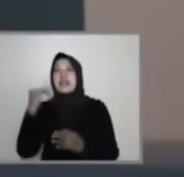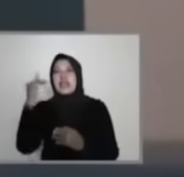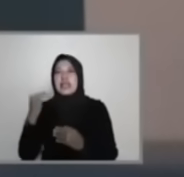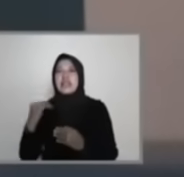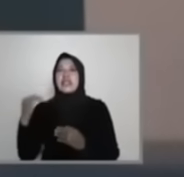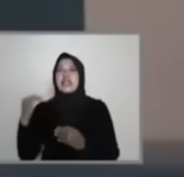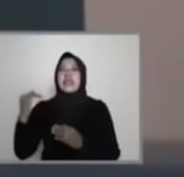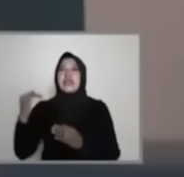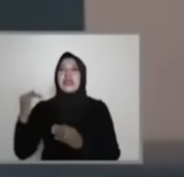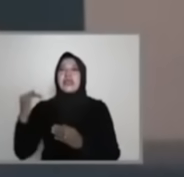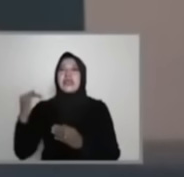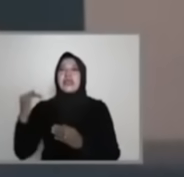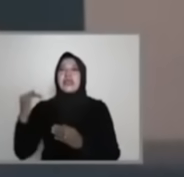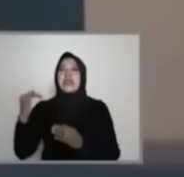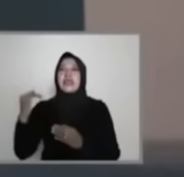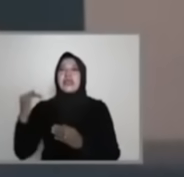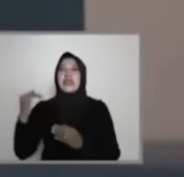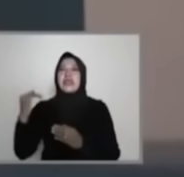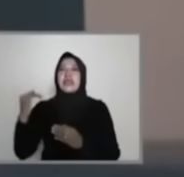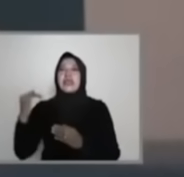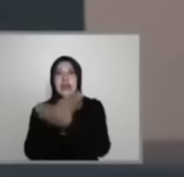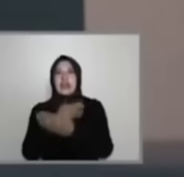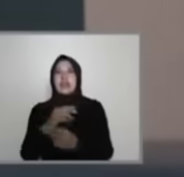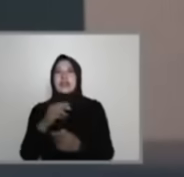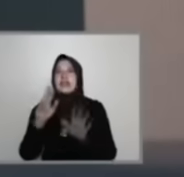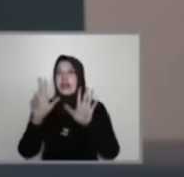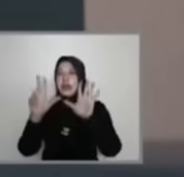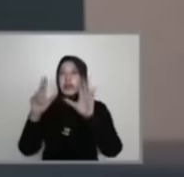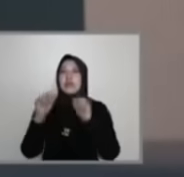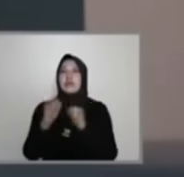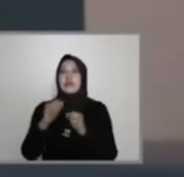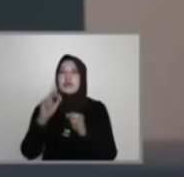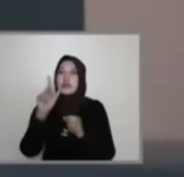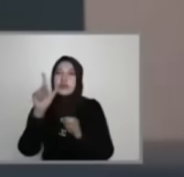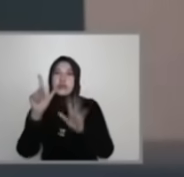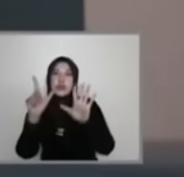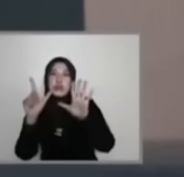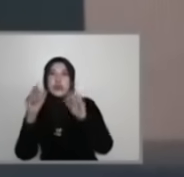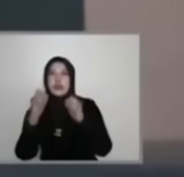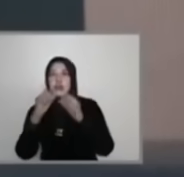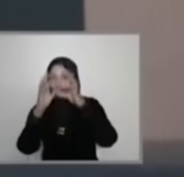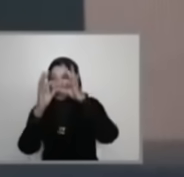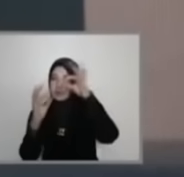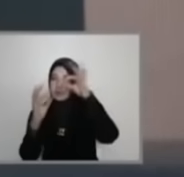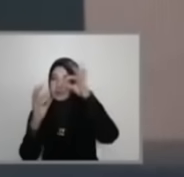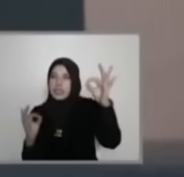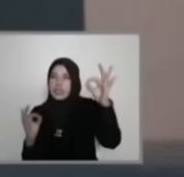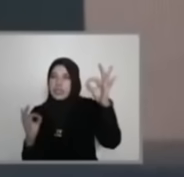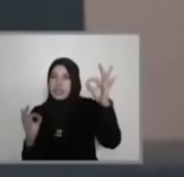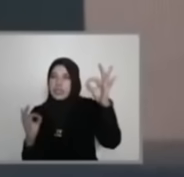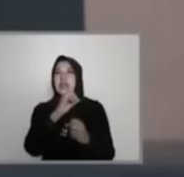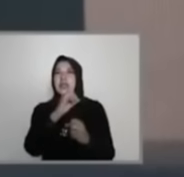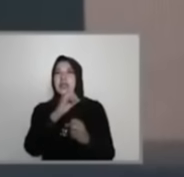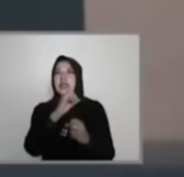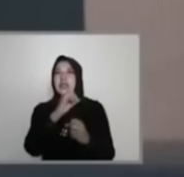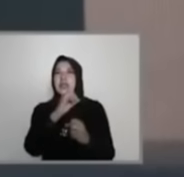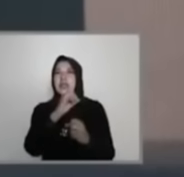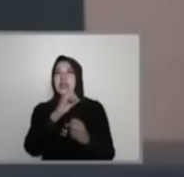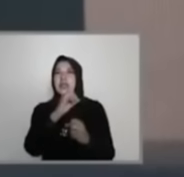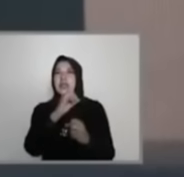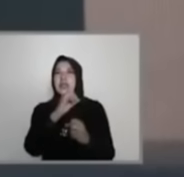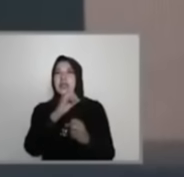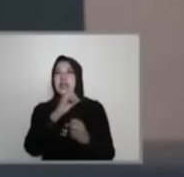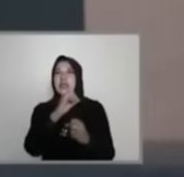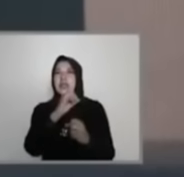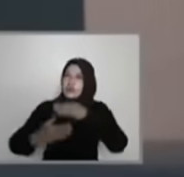Indeks pembangunan syariah Aceh masih 80 sampai 87%. Artinya pelaksanaan syariah Islam belum